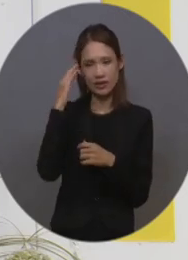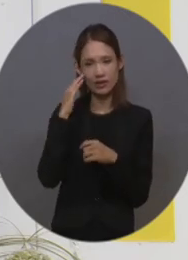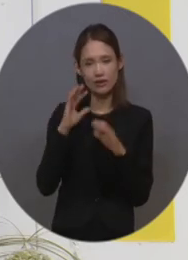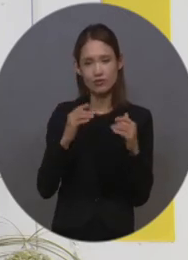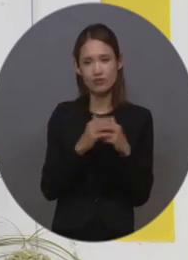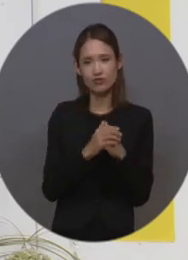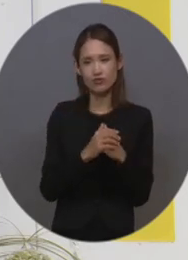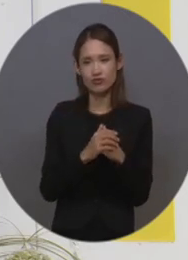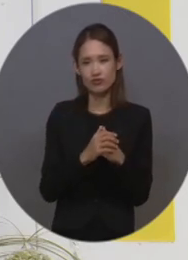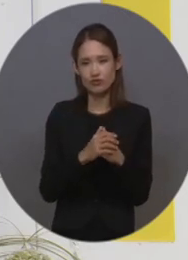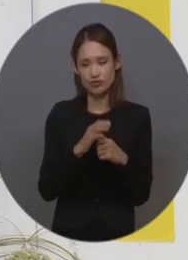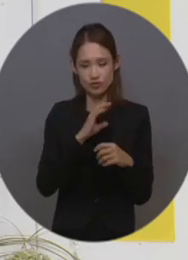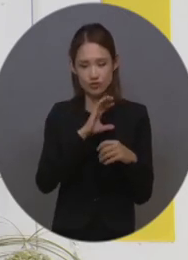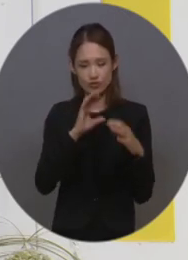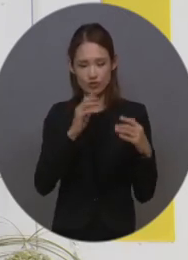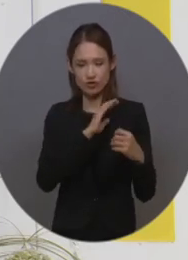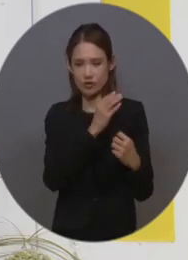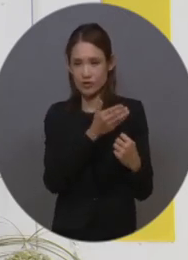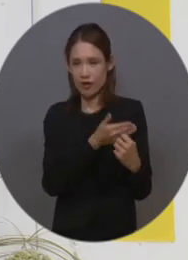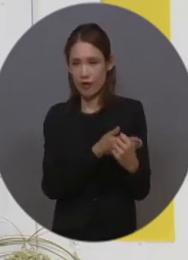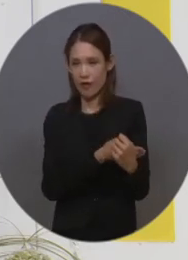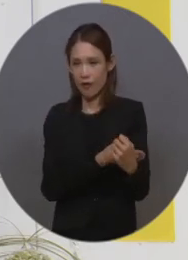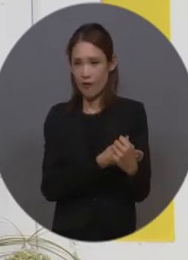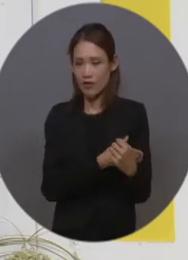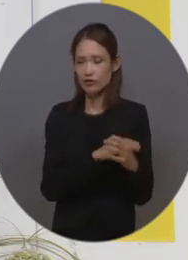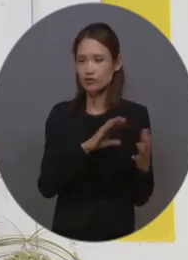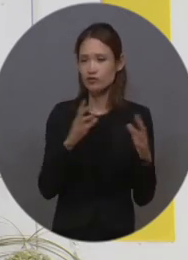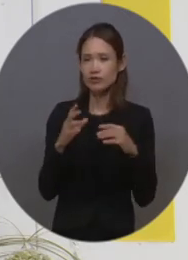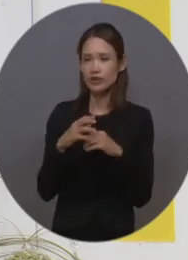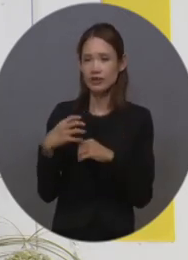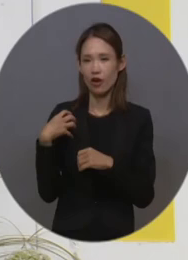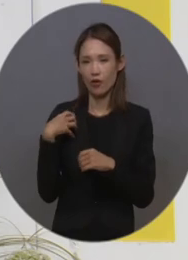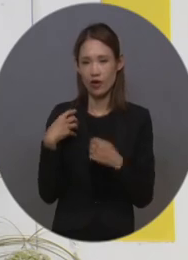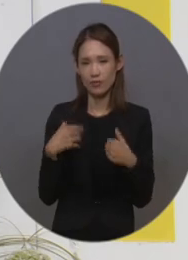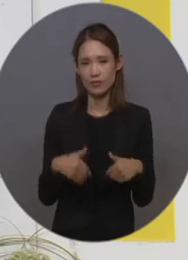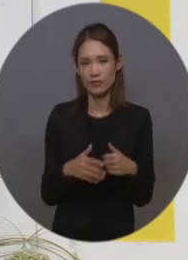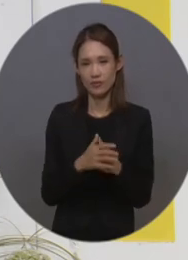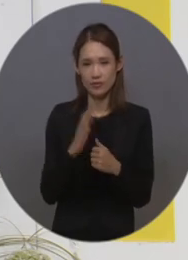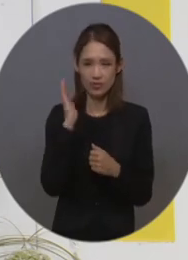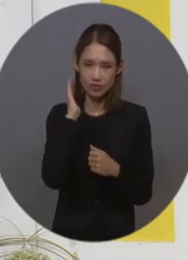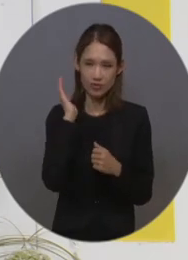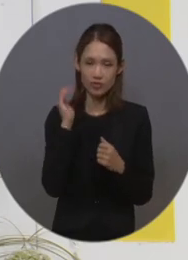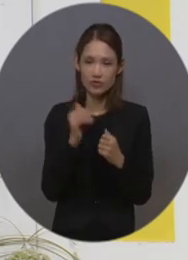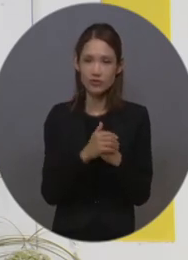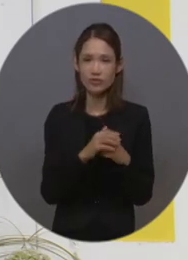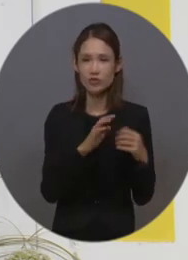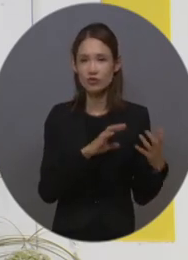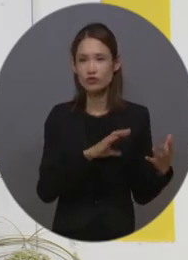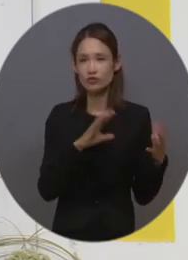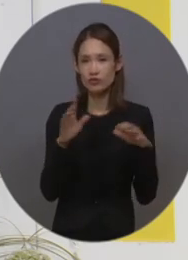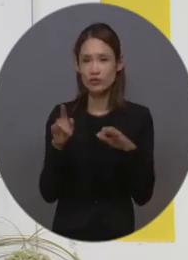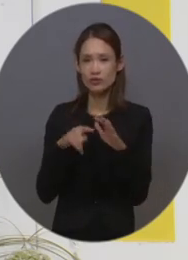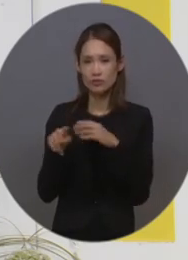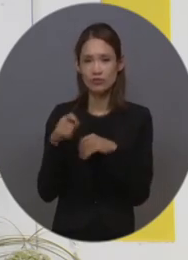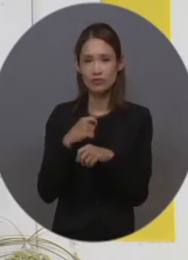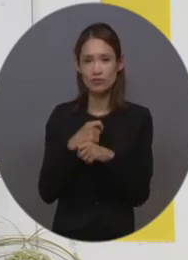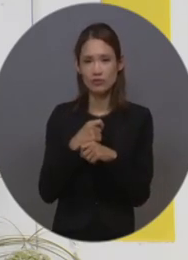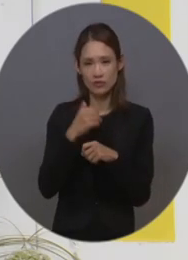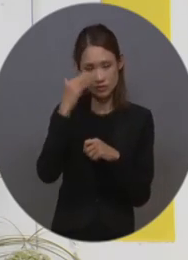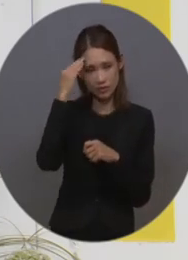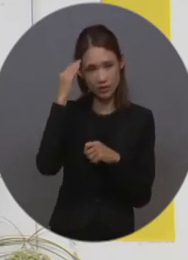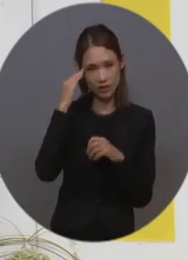국격과 국제적인 역할이 필요하다. 그리고 네. 대통령도 네. 이제는 그 국제 무대에서